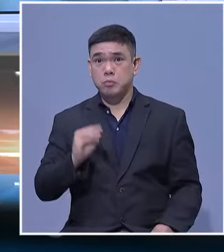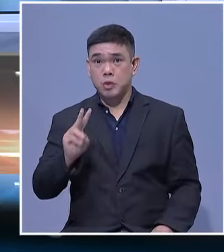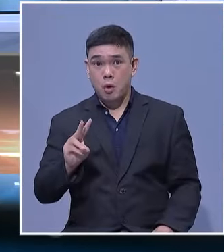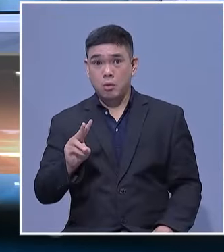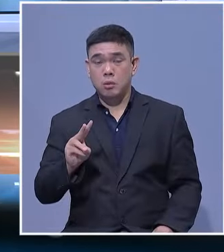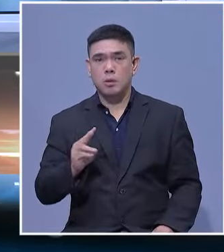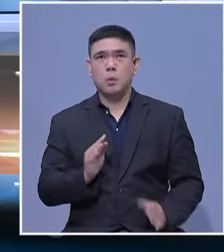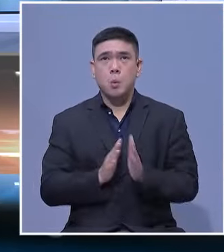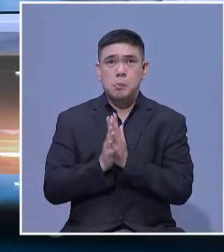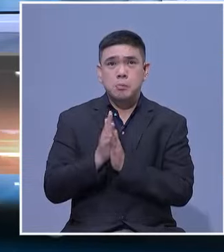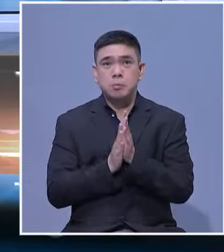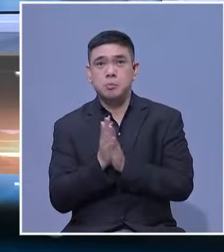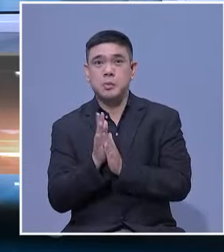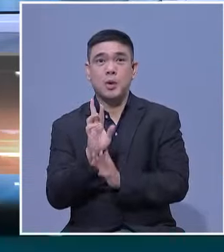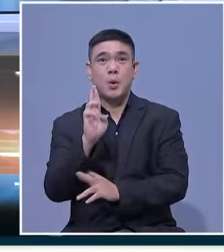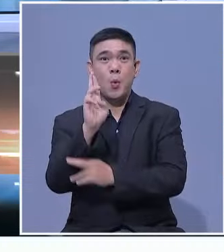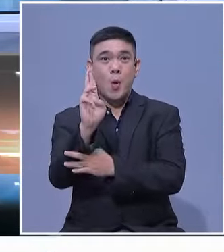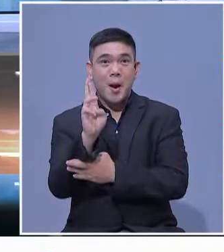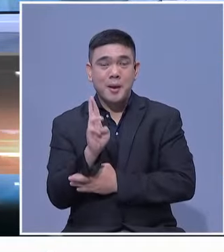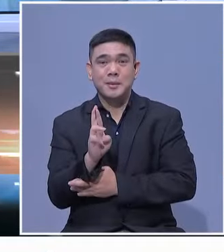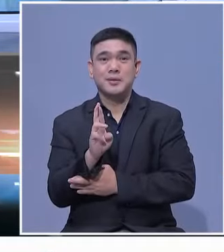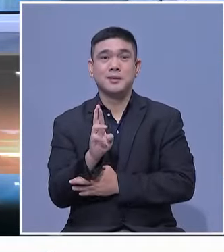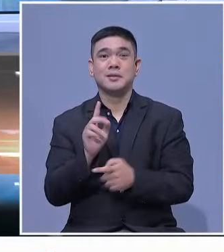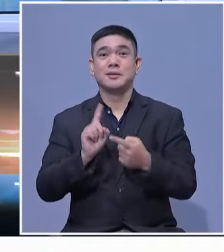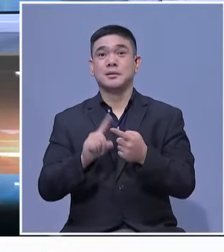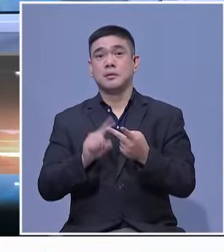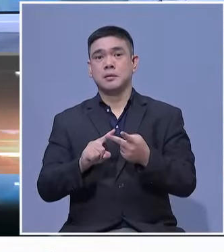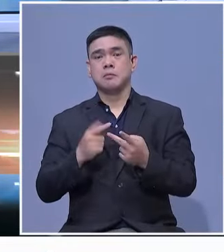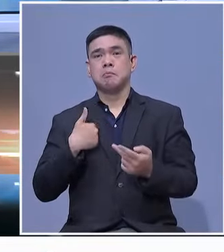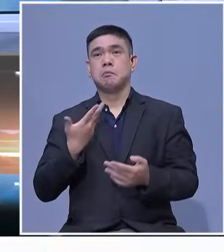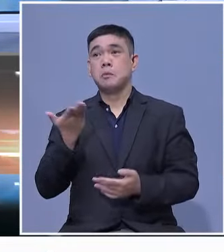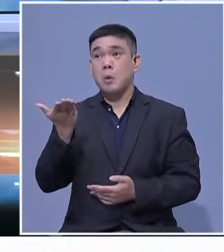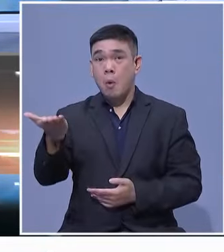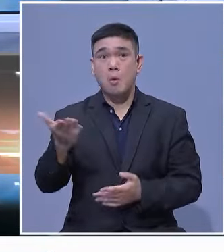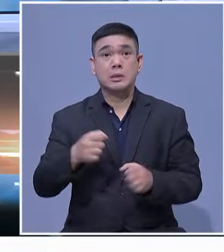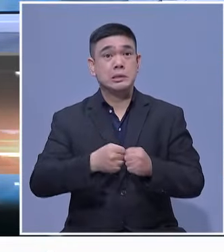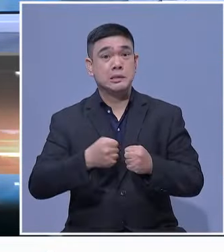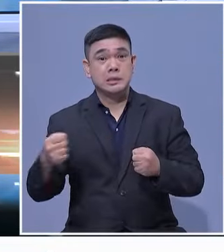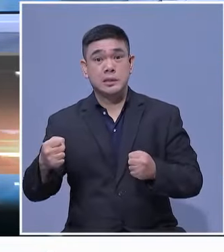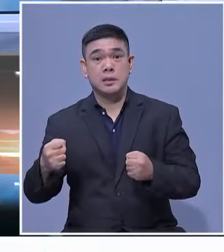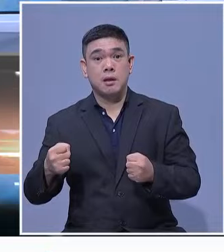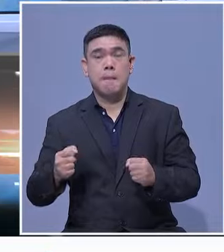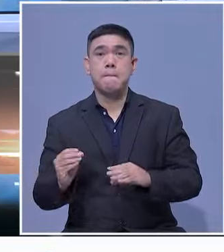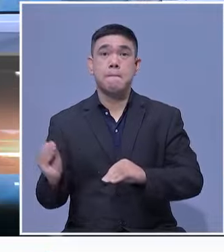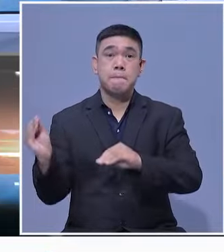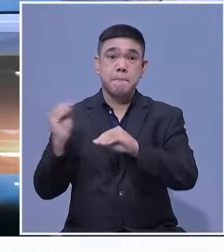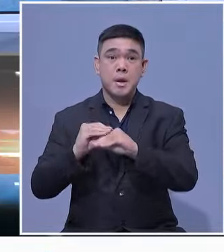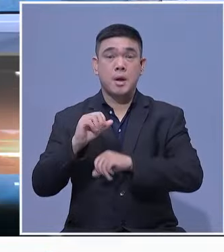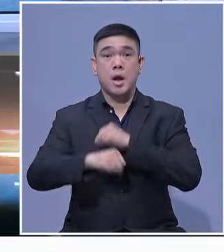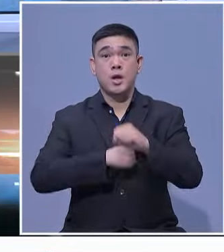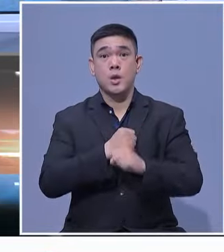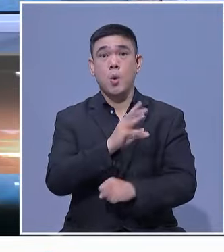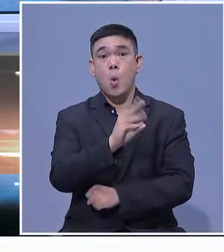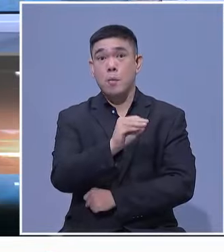1คืออยากลุ้นรางวัล 2คืออยากออมเงินต่อครับนี่ฮะล่าสุดก็มีคนขอขยายบอกว่าให้มีการเพิ่มกลุ่มอายุตั้งแต่